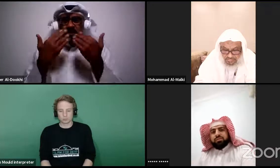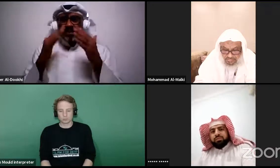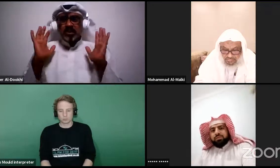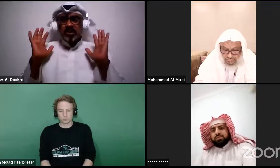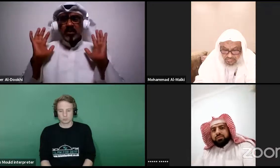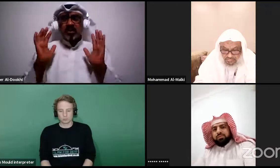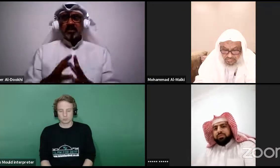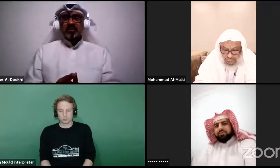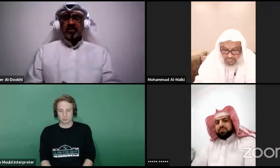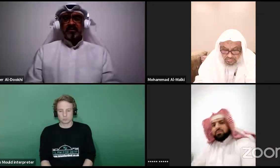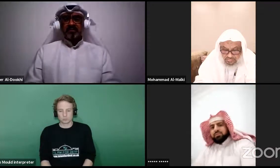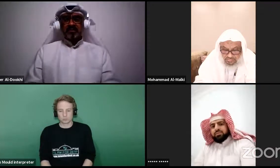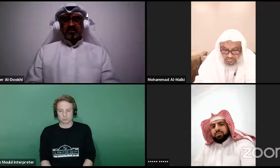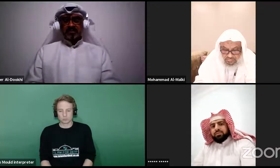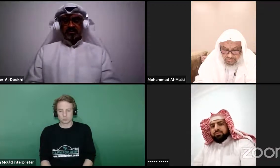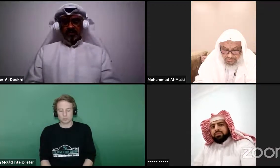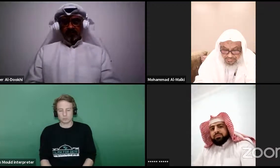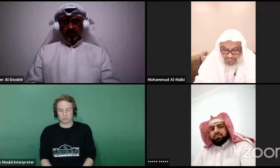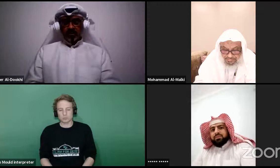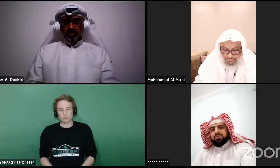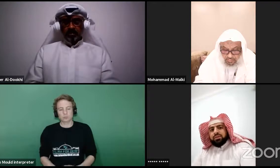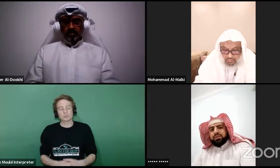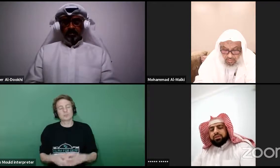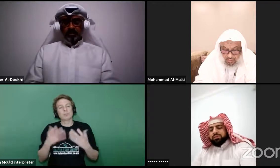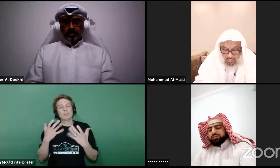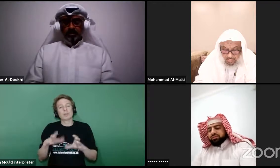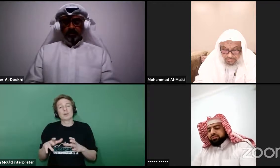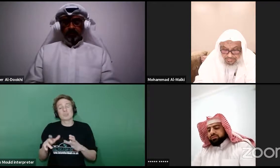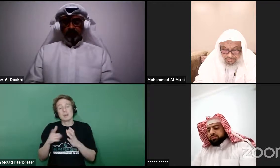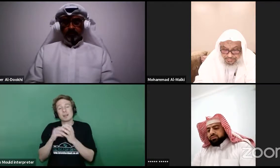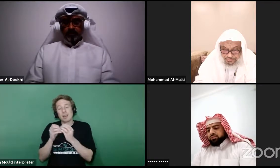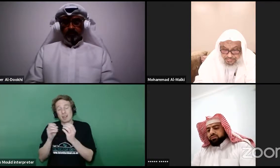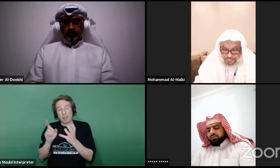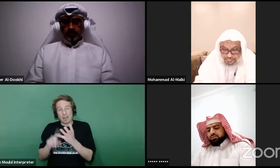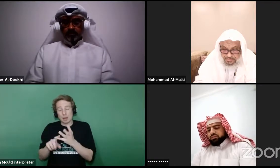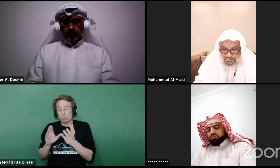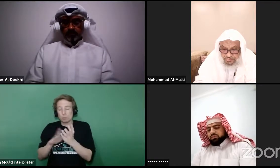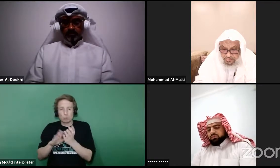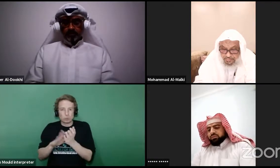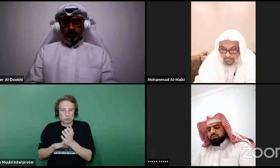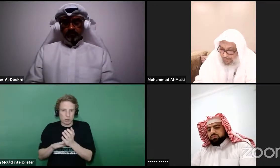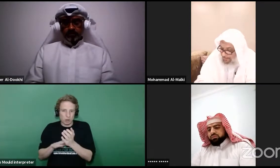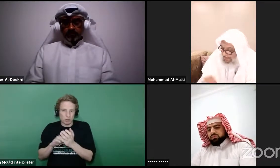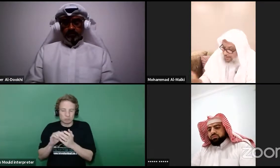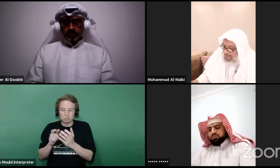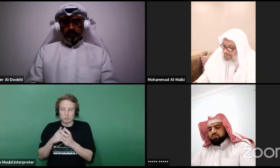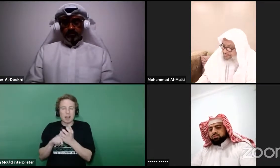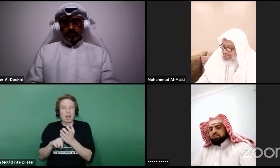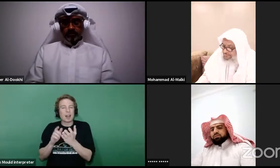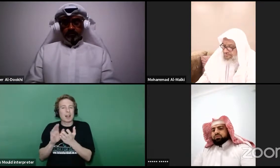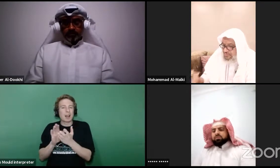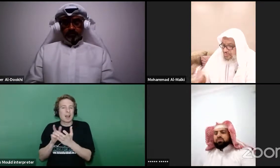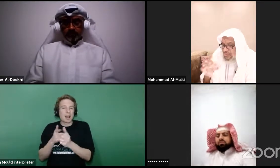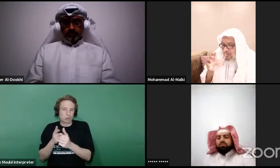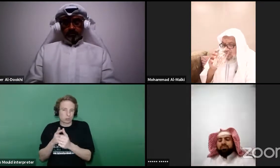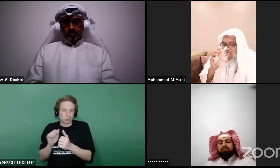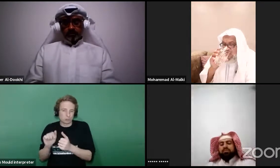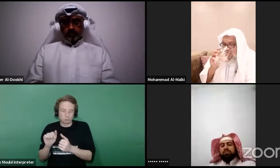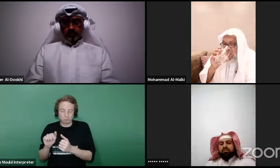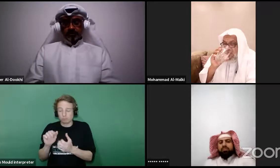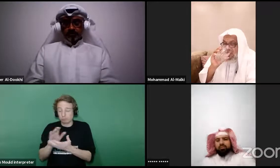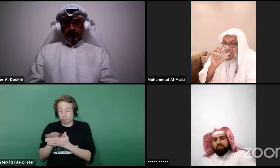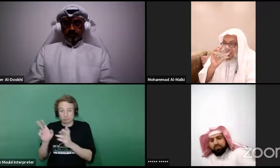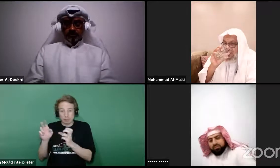And it's been reported on the authority of Abu Musa al-Ash'ari in a narration that is agreed